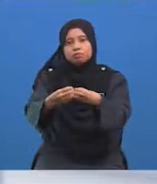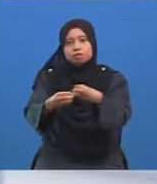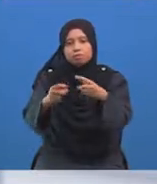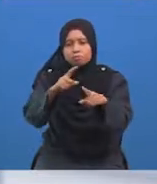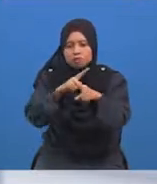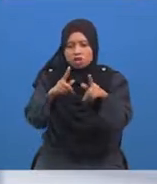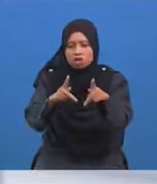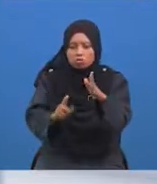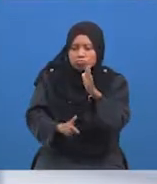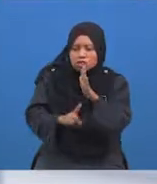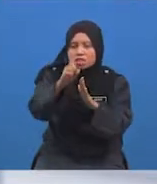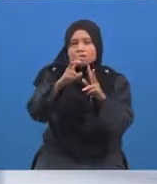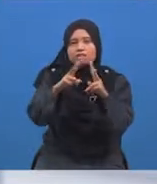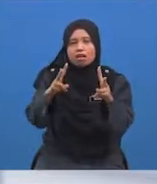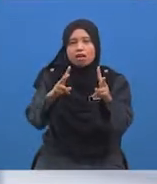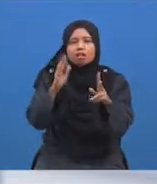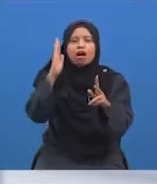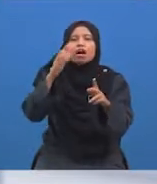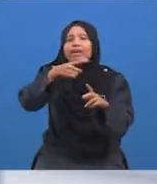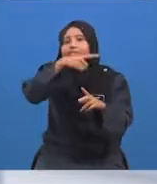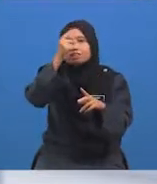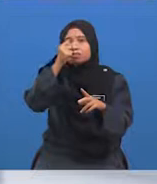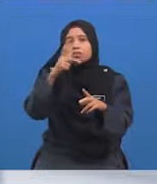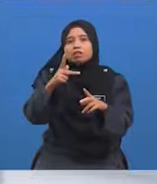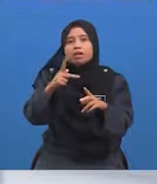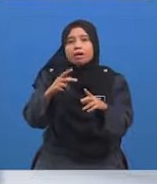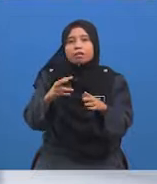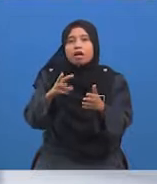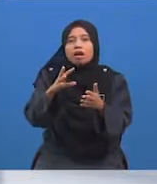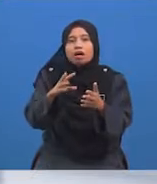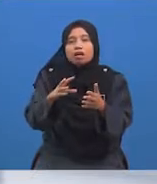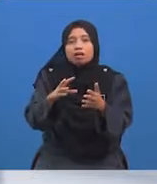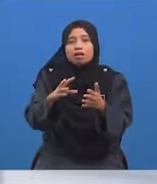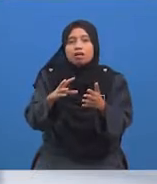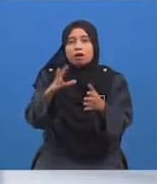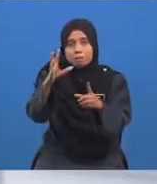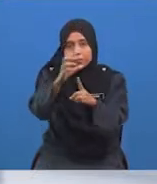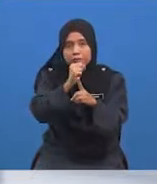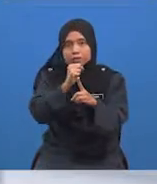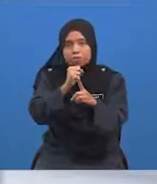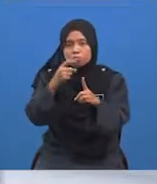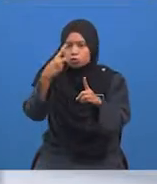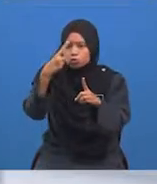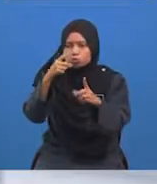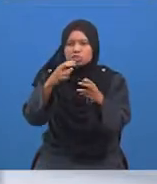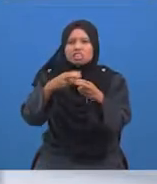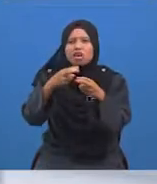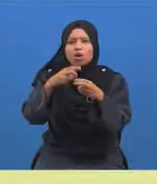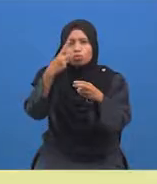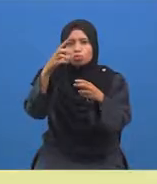dalam kalangan pekerja akan mengakibatkan matlamat organisasi pasti sukar untuk dicapai.